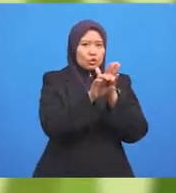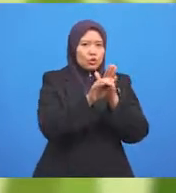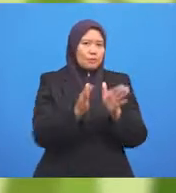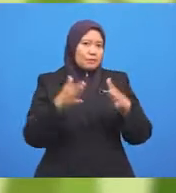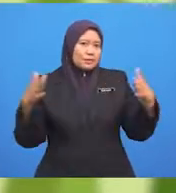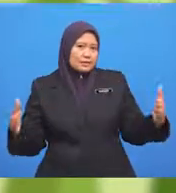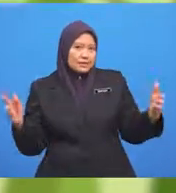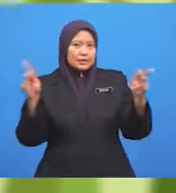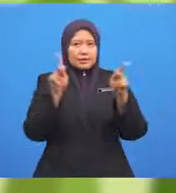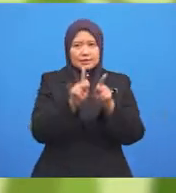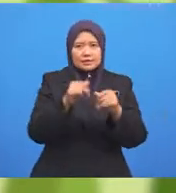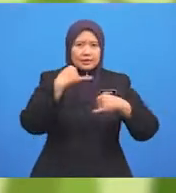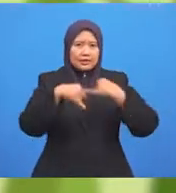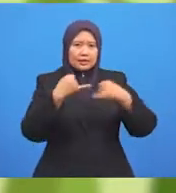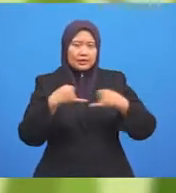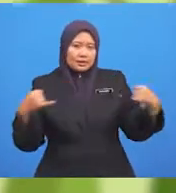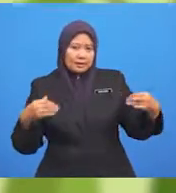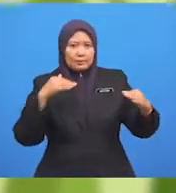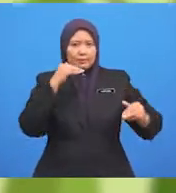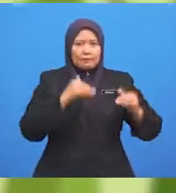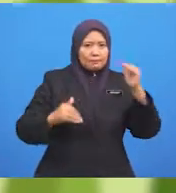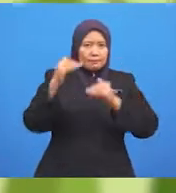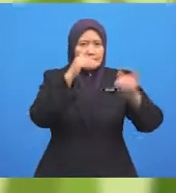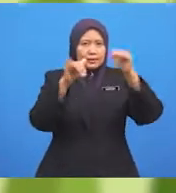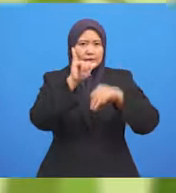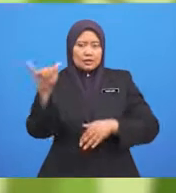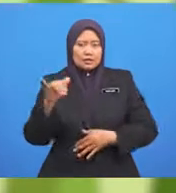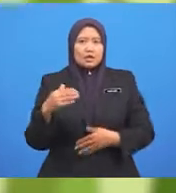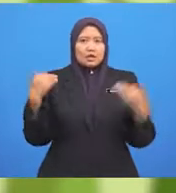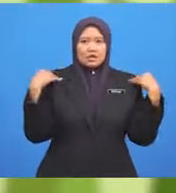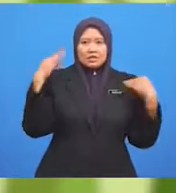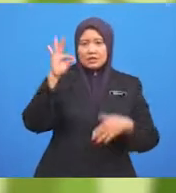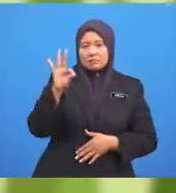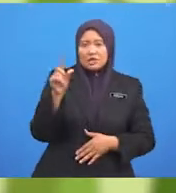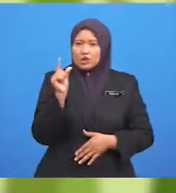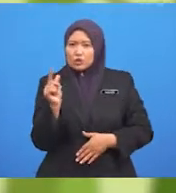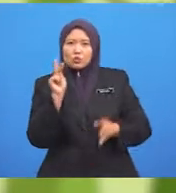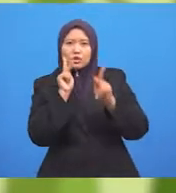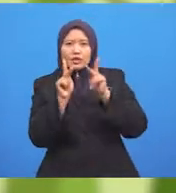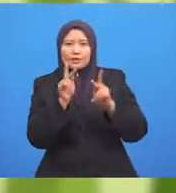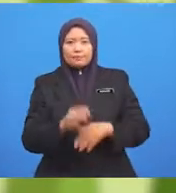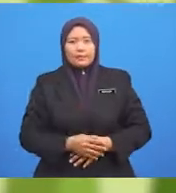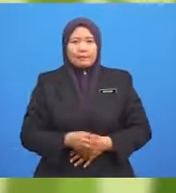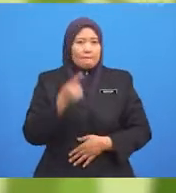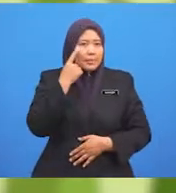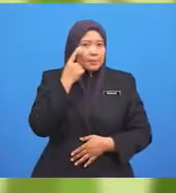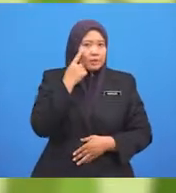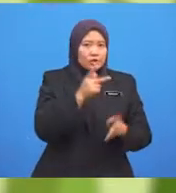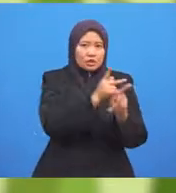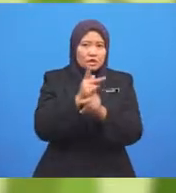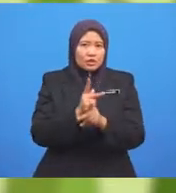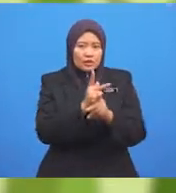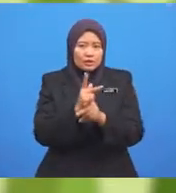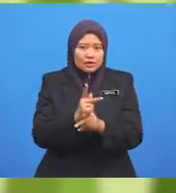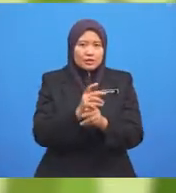binanya mengandungi 9 suku kata. Mata-mata menjaga segenap pangkat